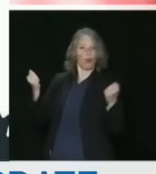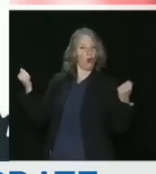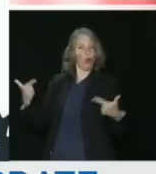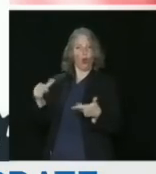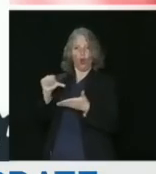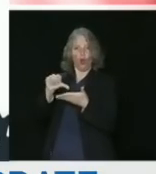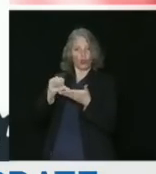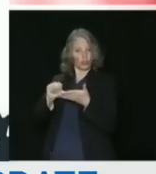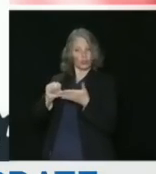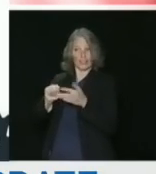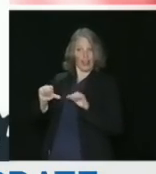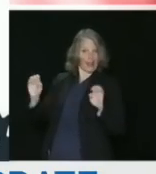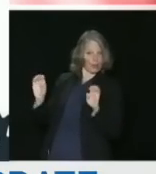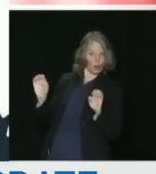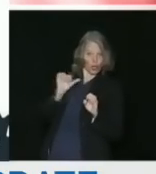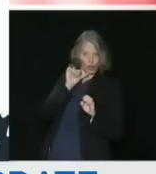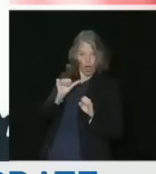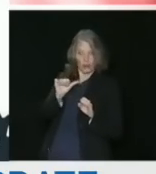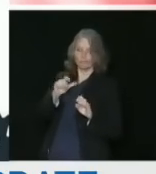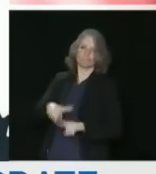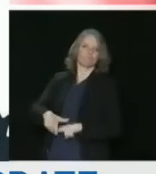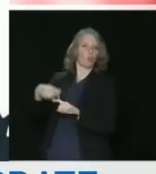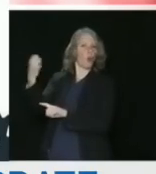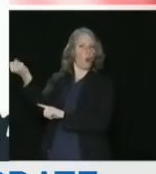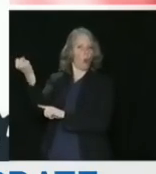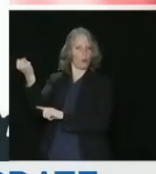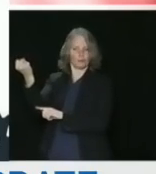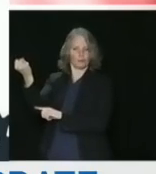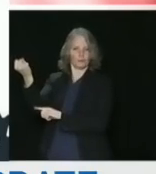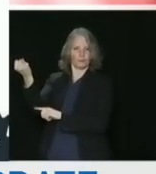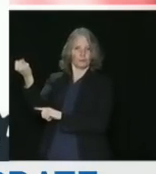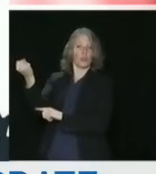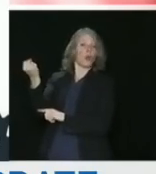all non-emergent surgeries or